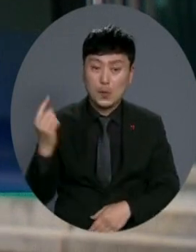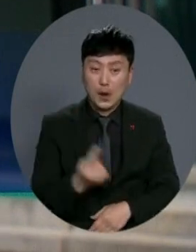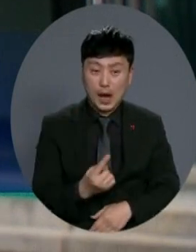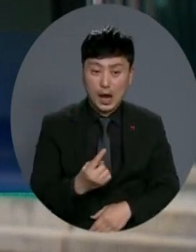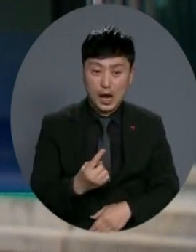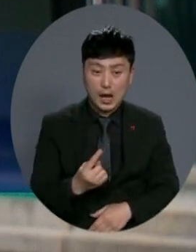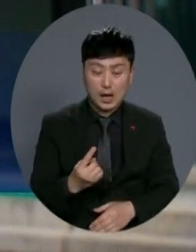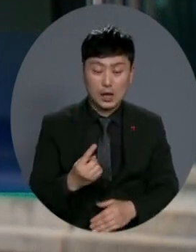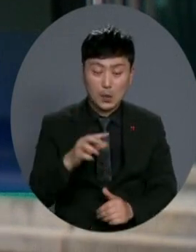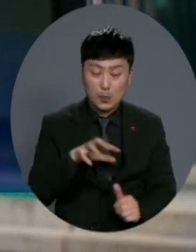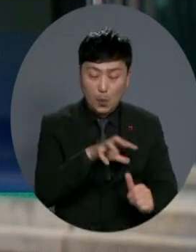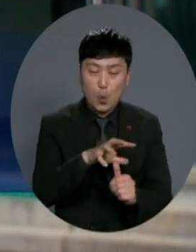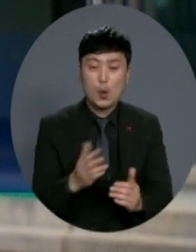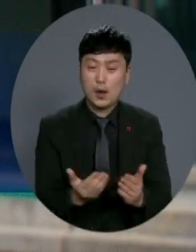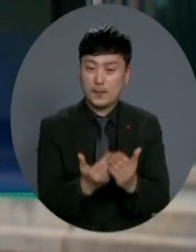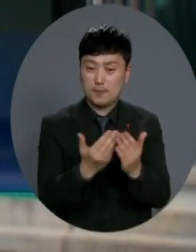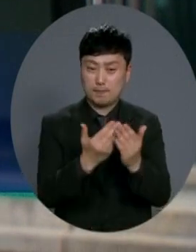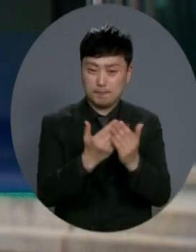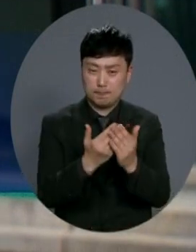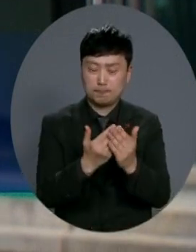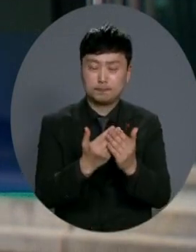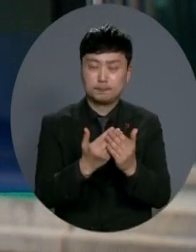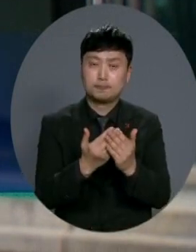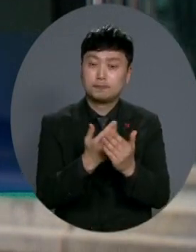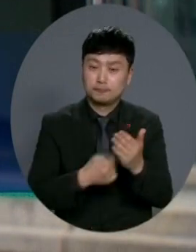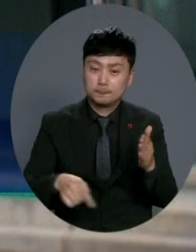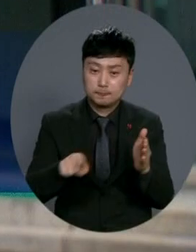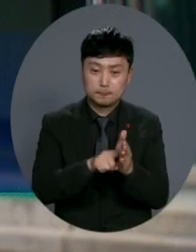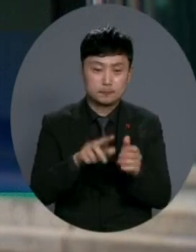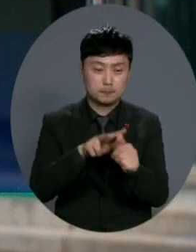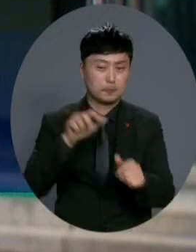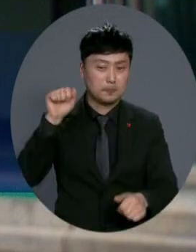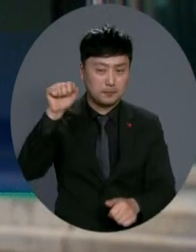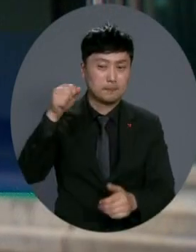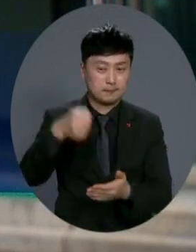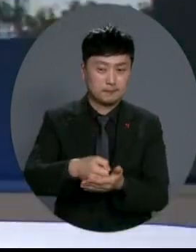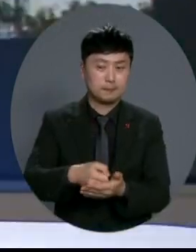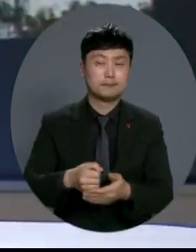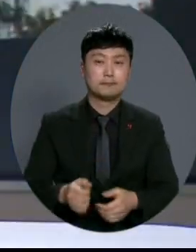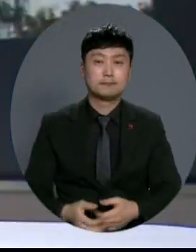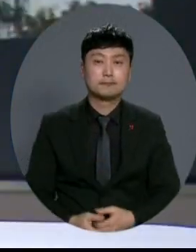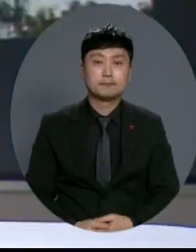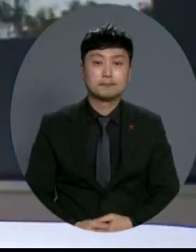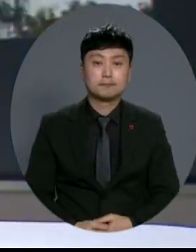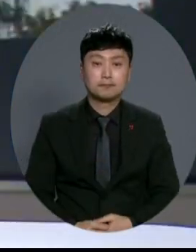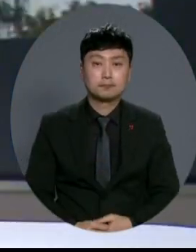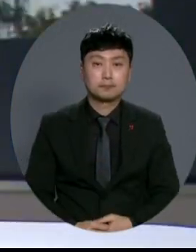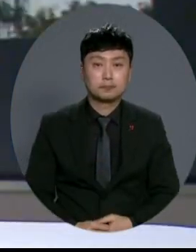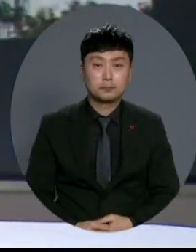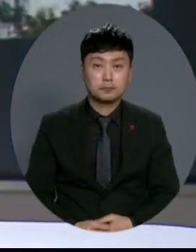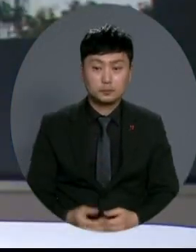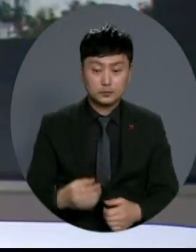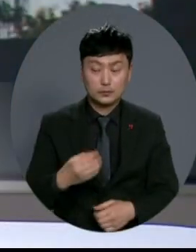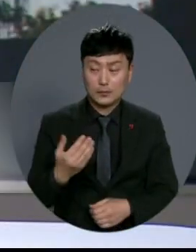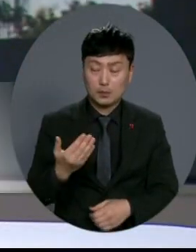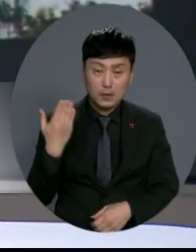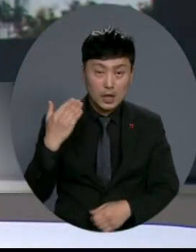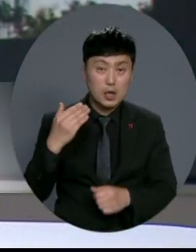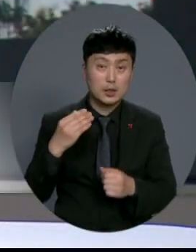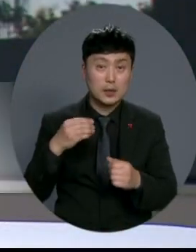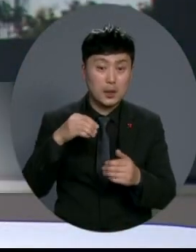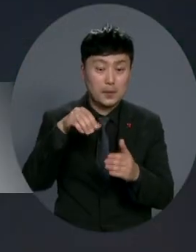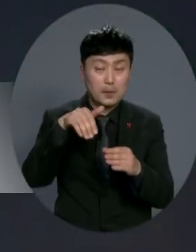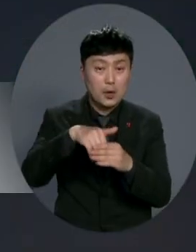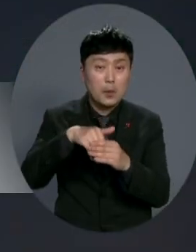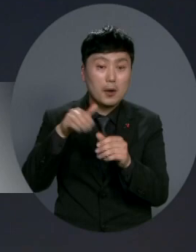지키고 발전시키는데 기하기 위해서 출마를 결심하게 됐습니다 지난 총선에선 안동 예천에서